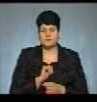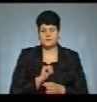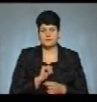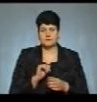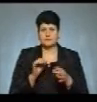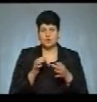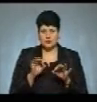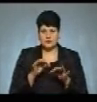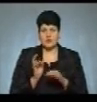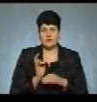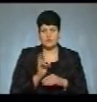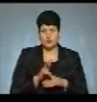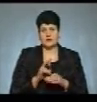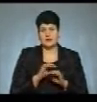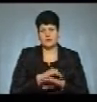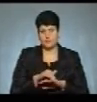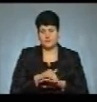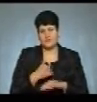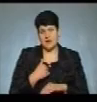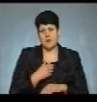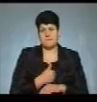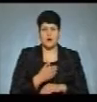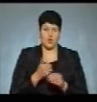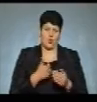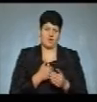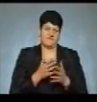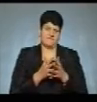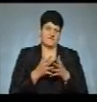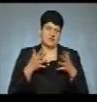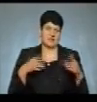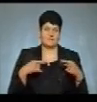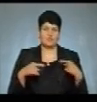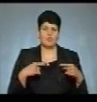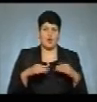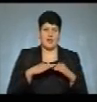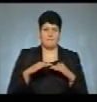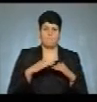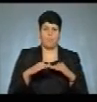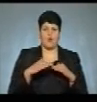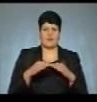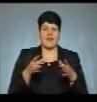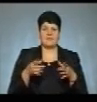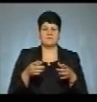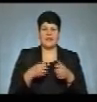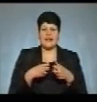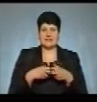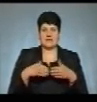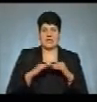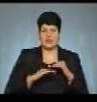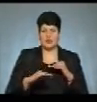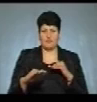дозволяє виходити на двір. Я би хотів велике футбольне поле резинове. Грали в